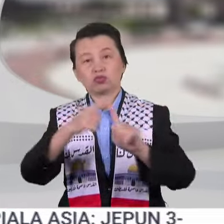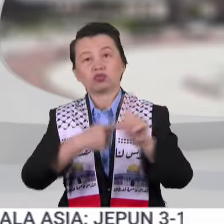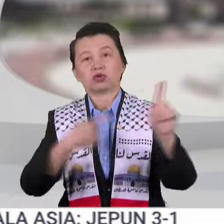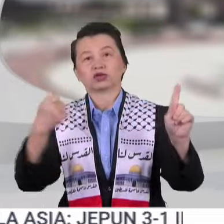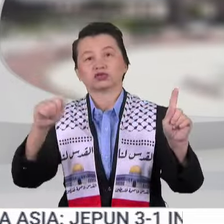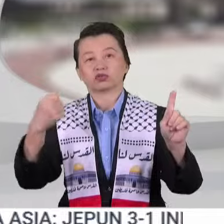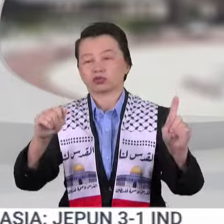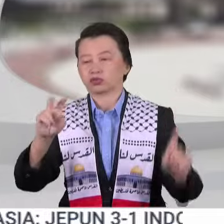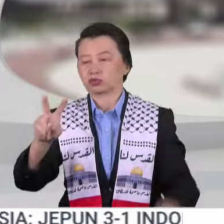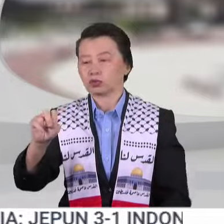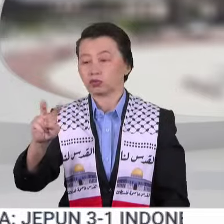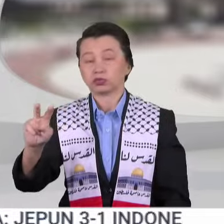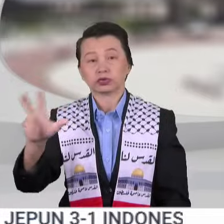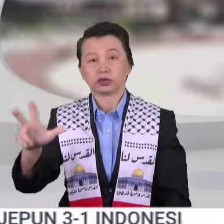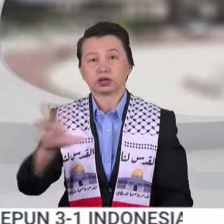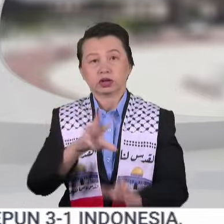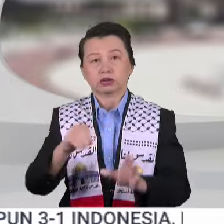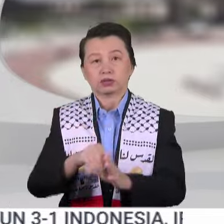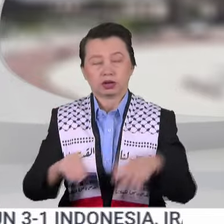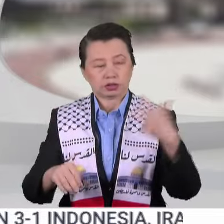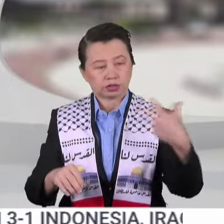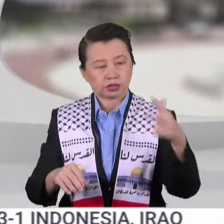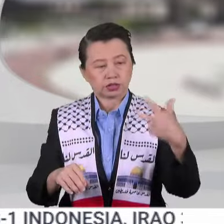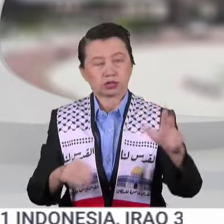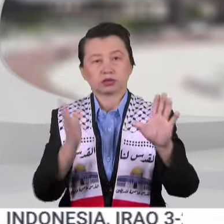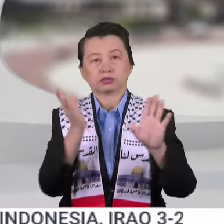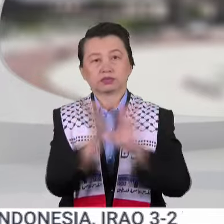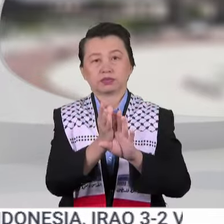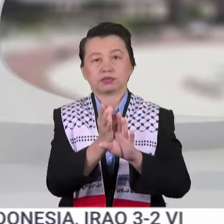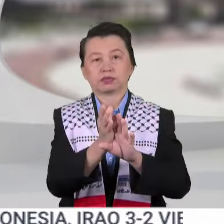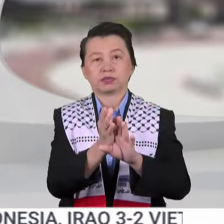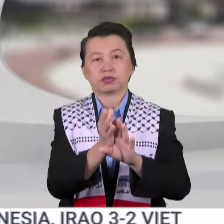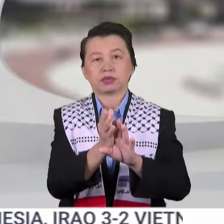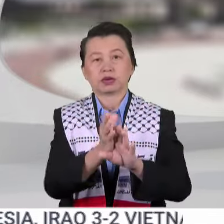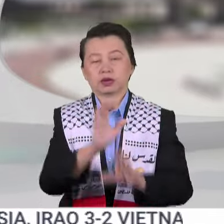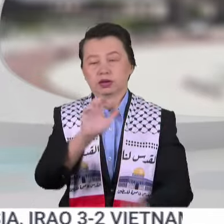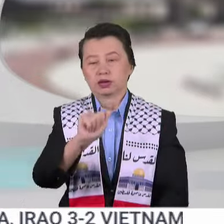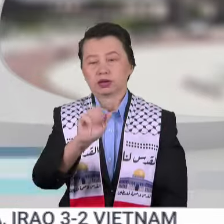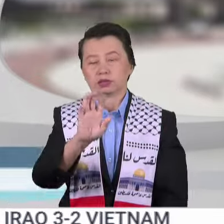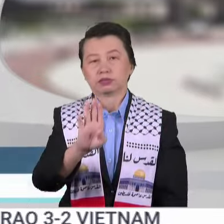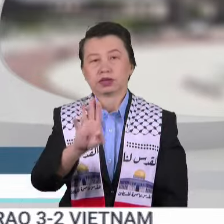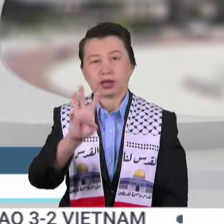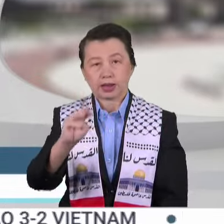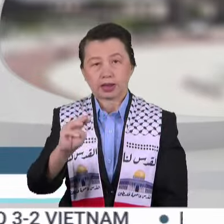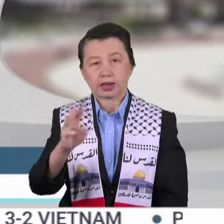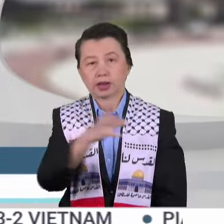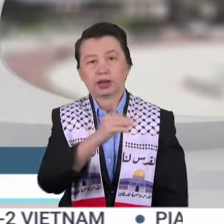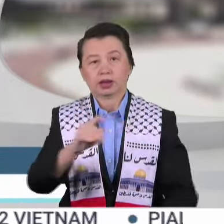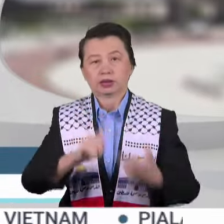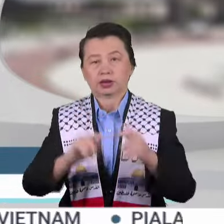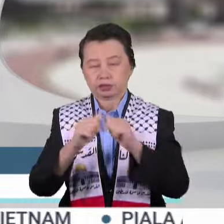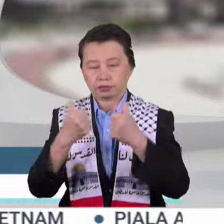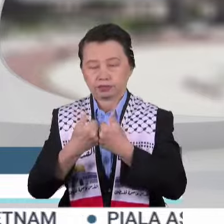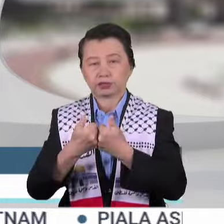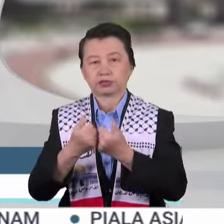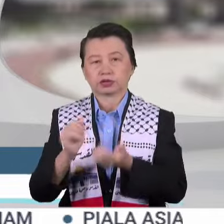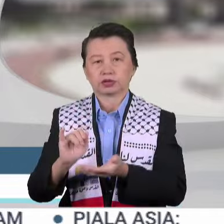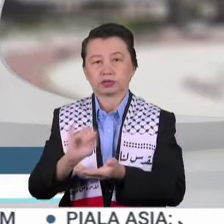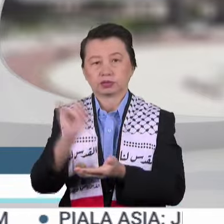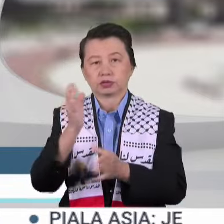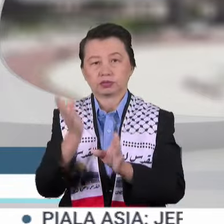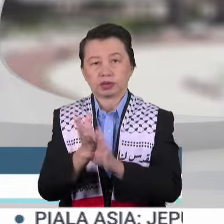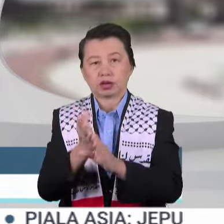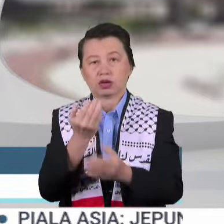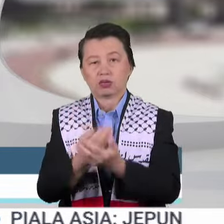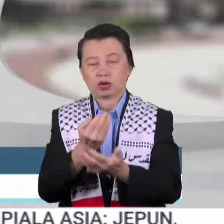2023. Tindakan itu membabitkan 13 bank ahli di bawah Persatuan Bank-Bank dalam Malaysia ABM dan Persatuan Institusi